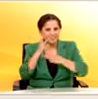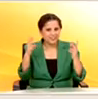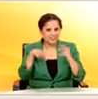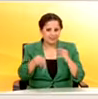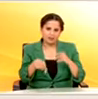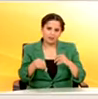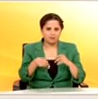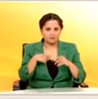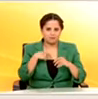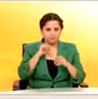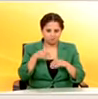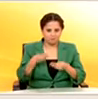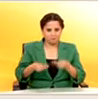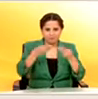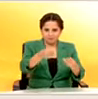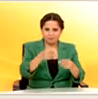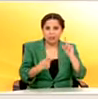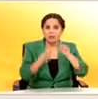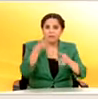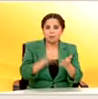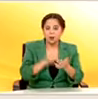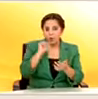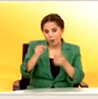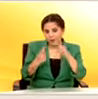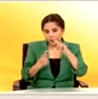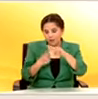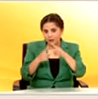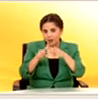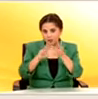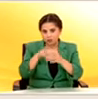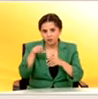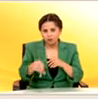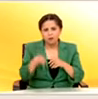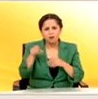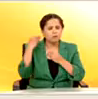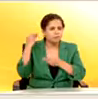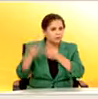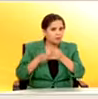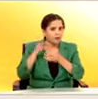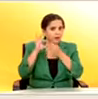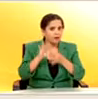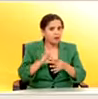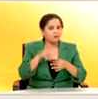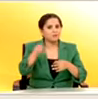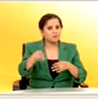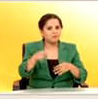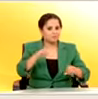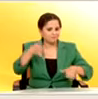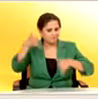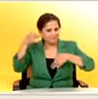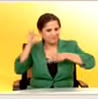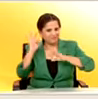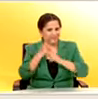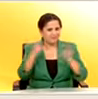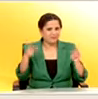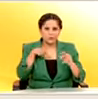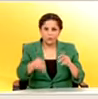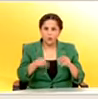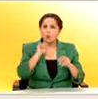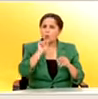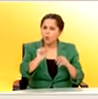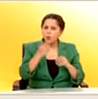की। ये तमिलनाडु के तंजावुर की सांस्कृतिक विरासत से जुड़ी चौलकालीन शिल्पकला